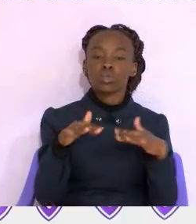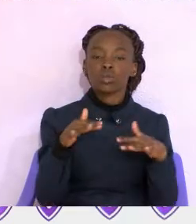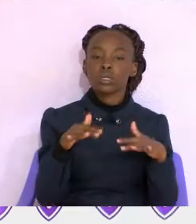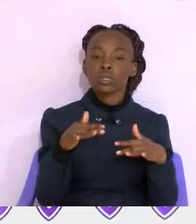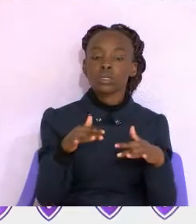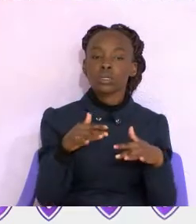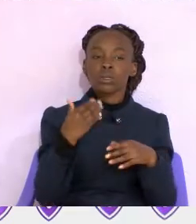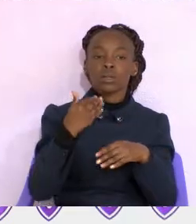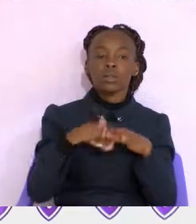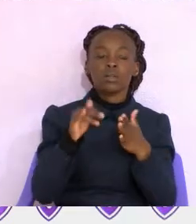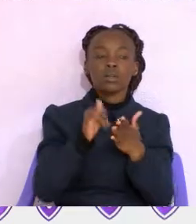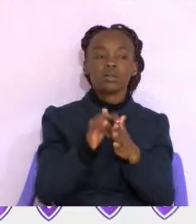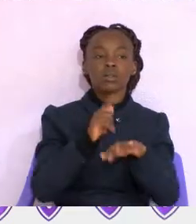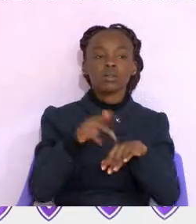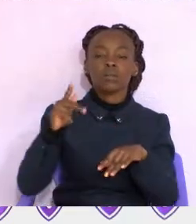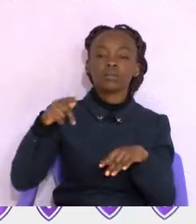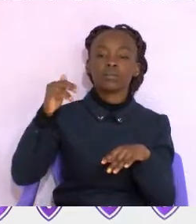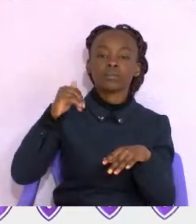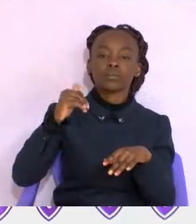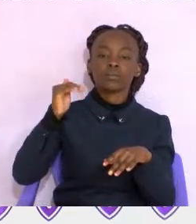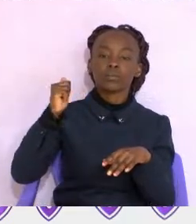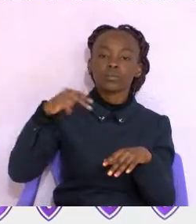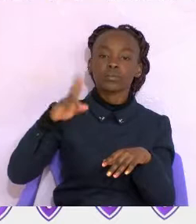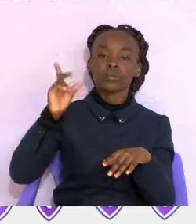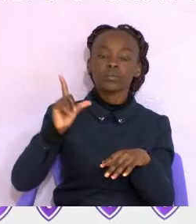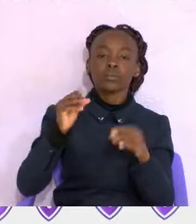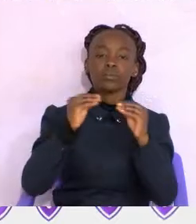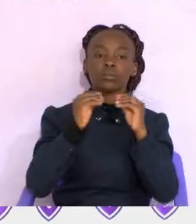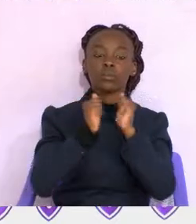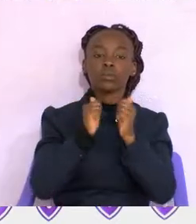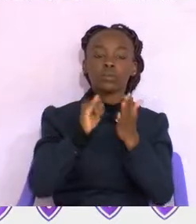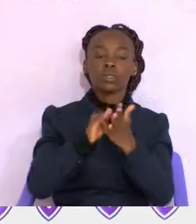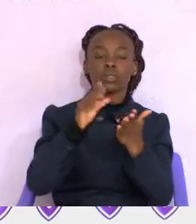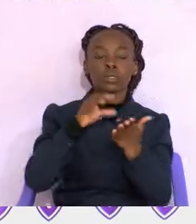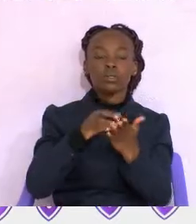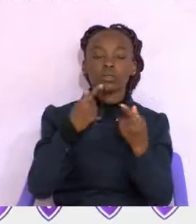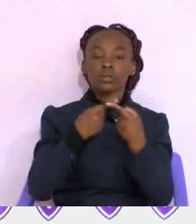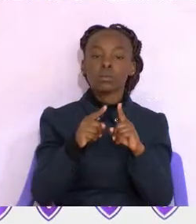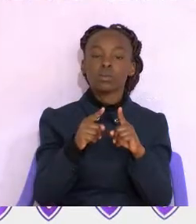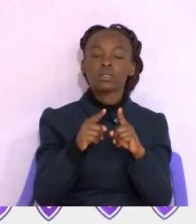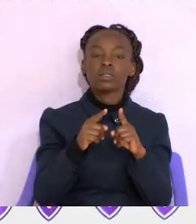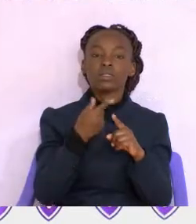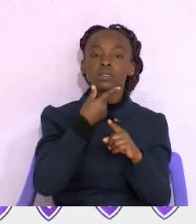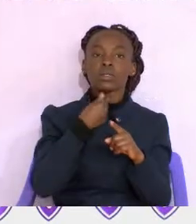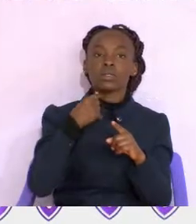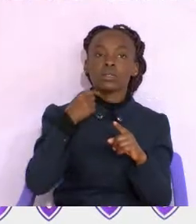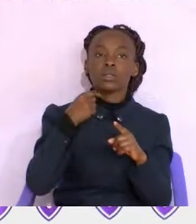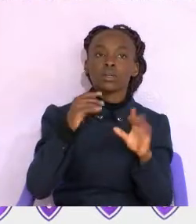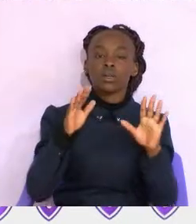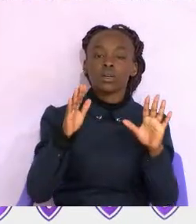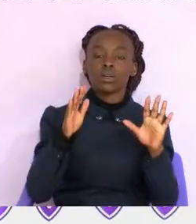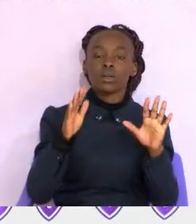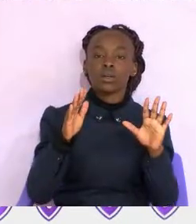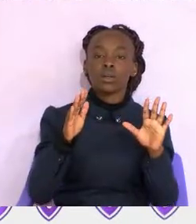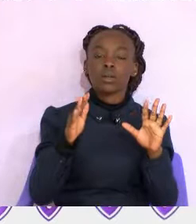Wapendwa, kwa ile siku huyu Paulo pia alikutana na hali hizi. Lakini unapoangalia taswira yake, unapoangalia jinsi